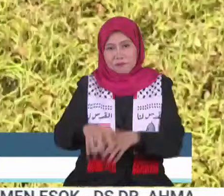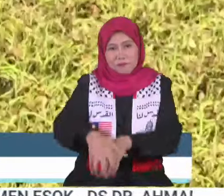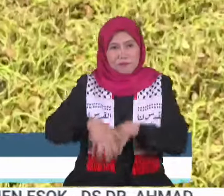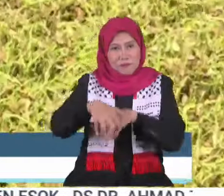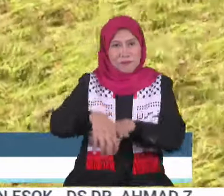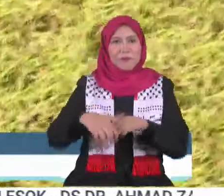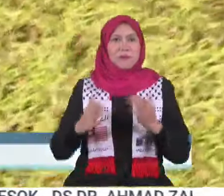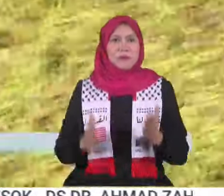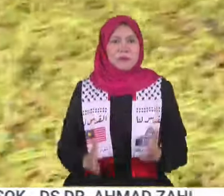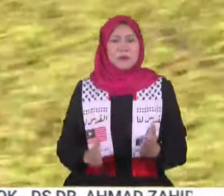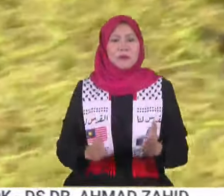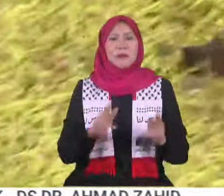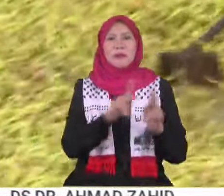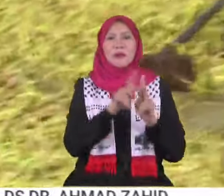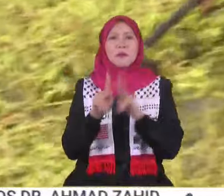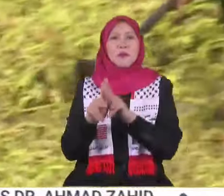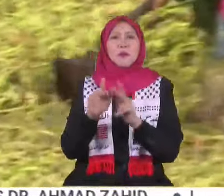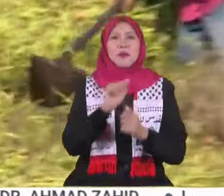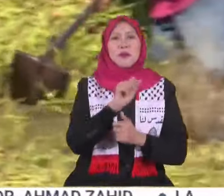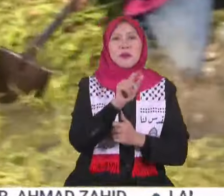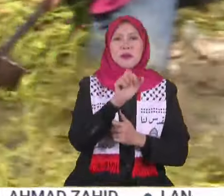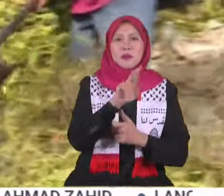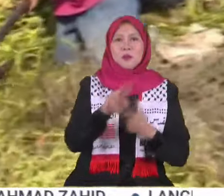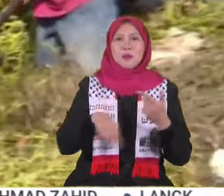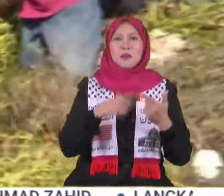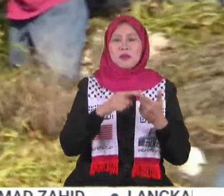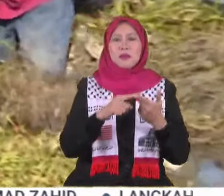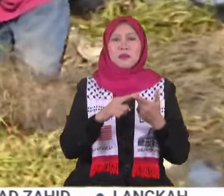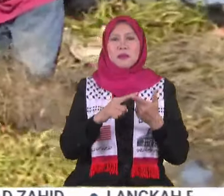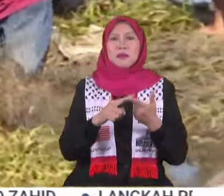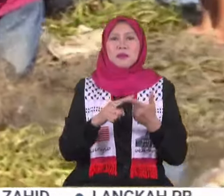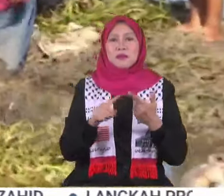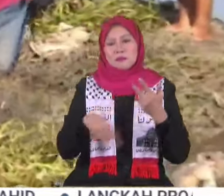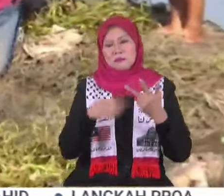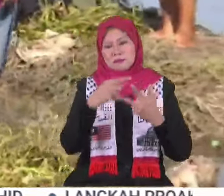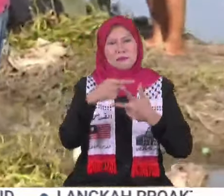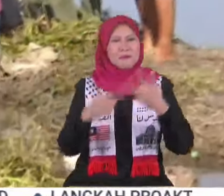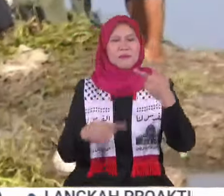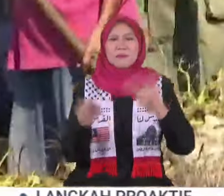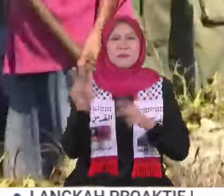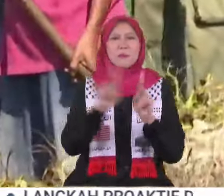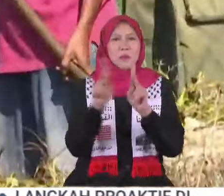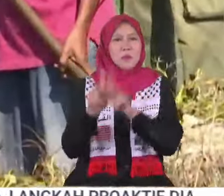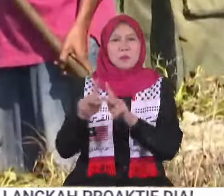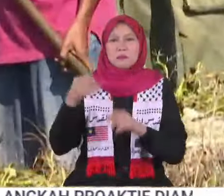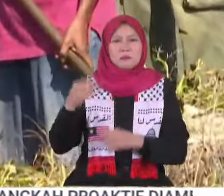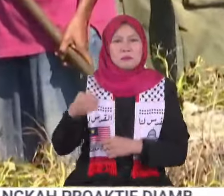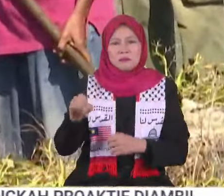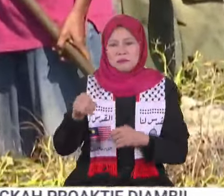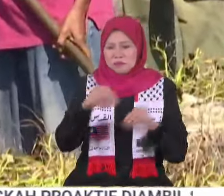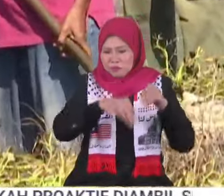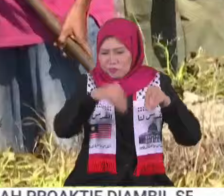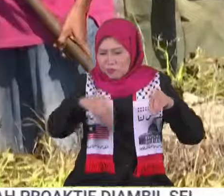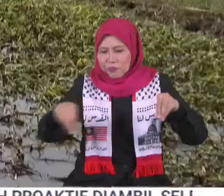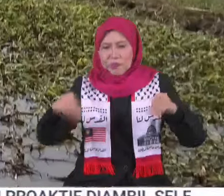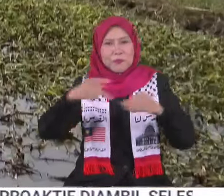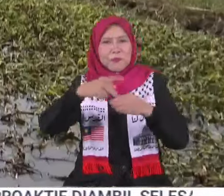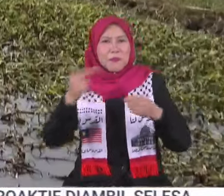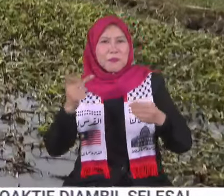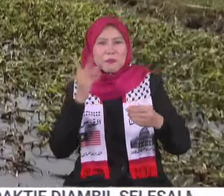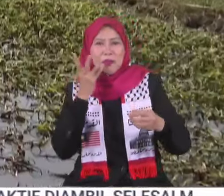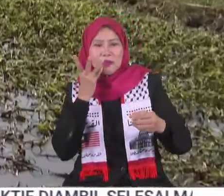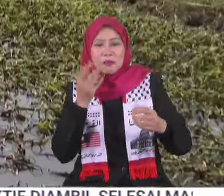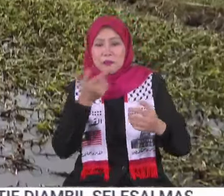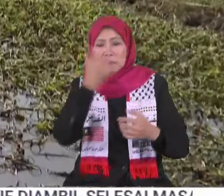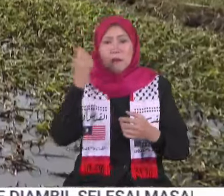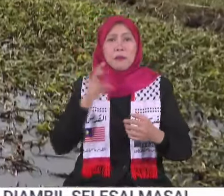Kampung Alor Ali, Kampung Tok Pauh dan Kampung Alor Mengkuang tidak dapat memulakan penanaman padi selepas